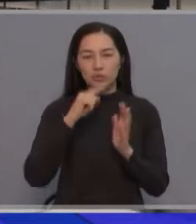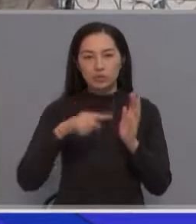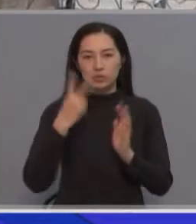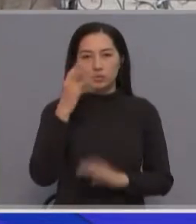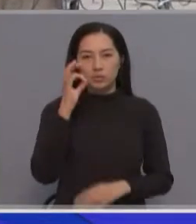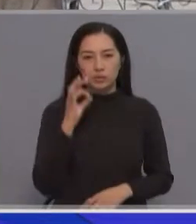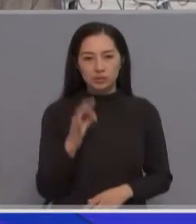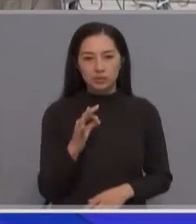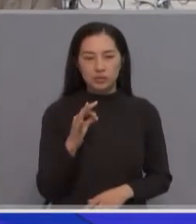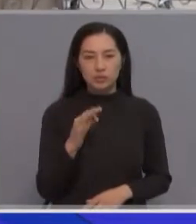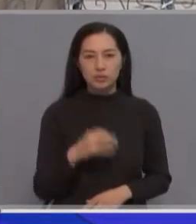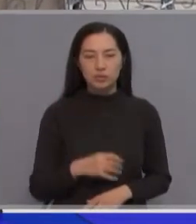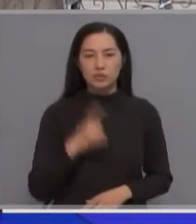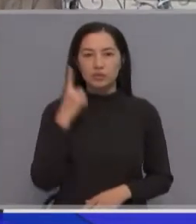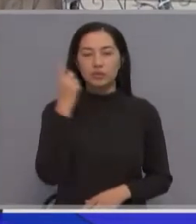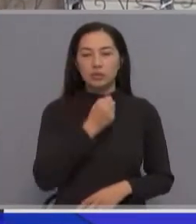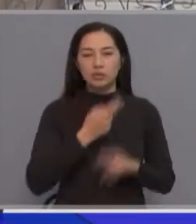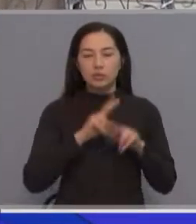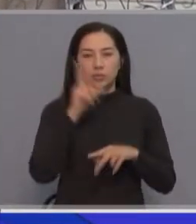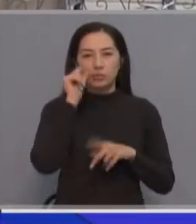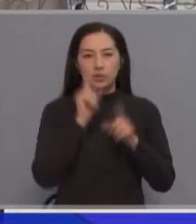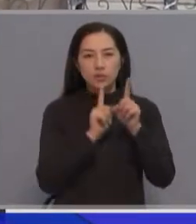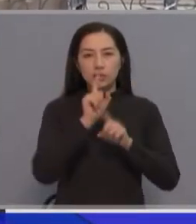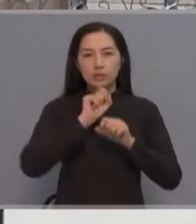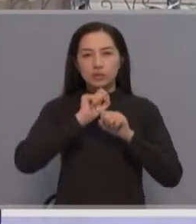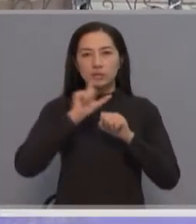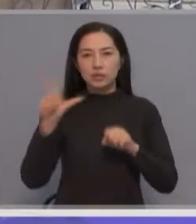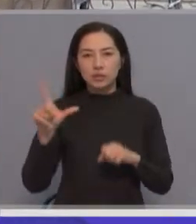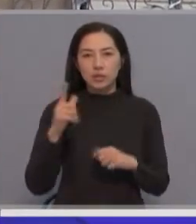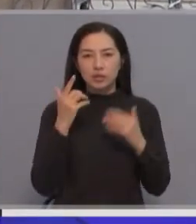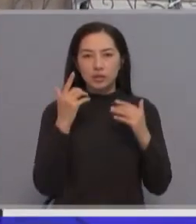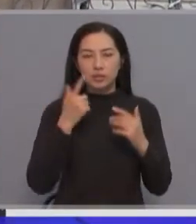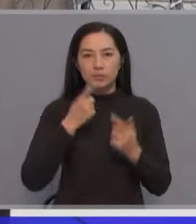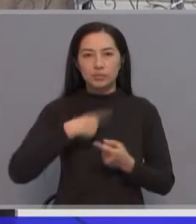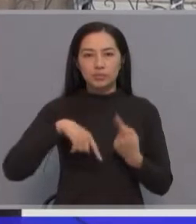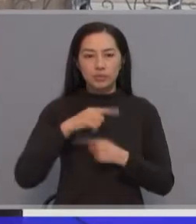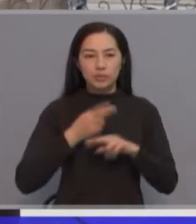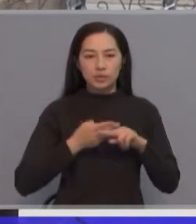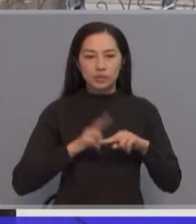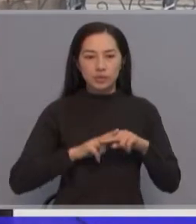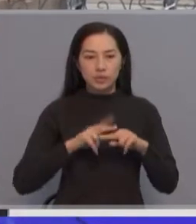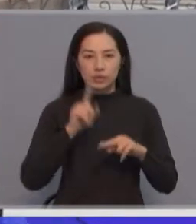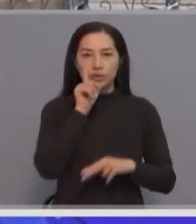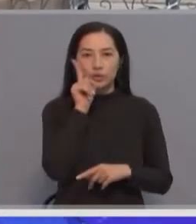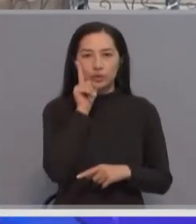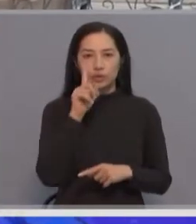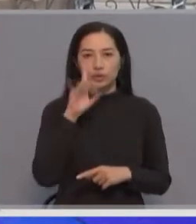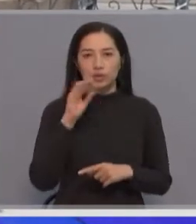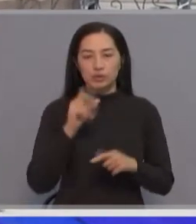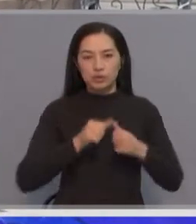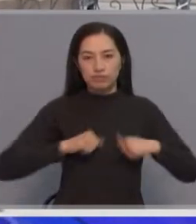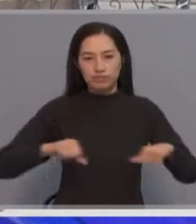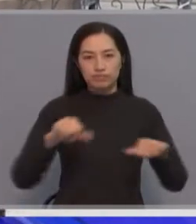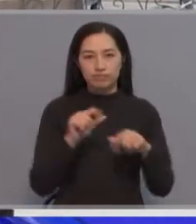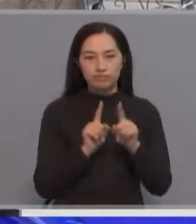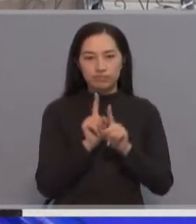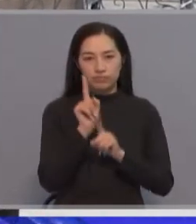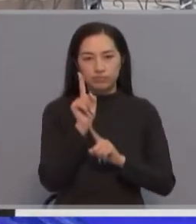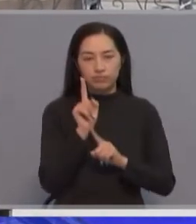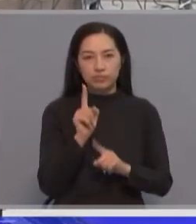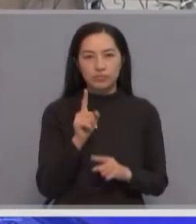отыр. Аптаның дүйсенбі күнінен бастап біздер жасыл аймаққа түскеміз.